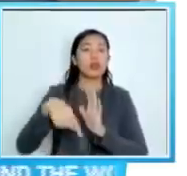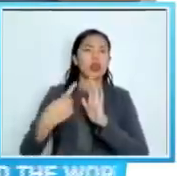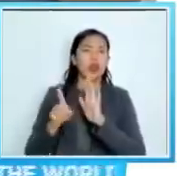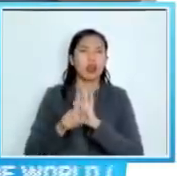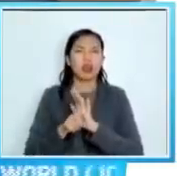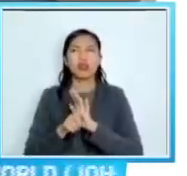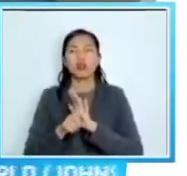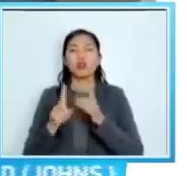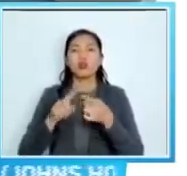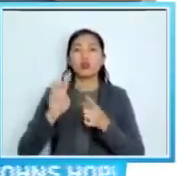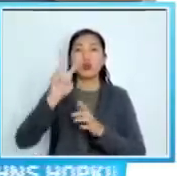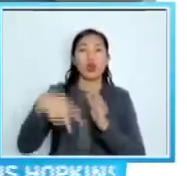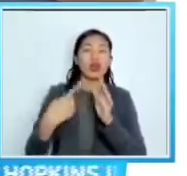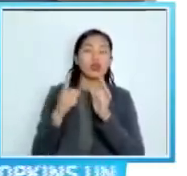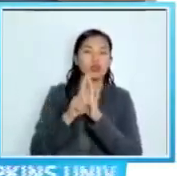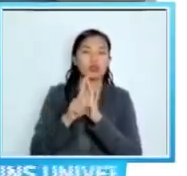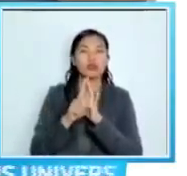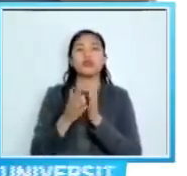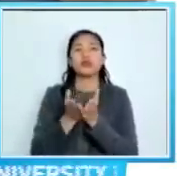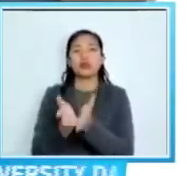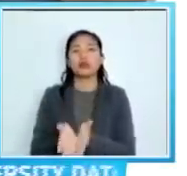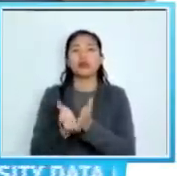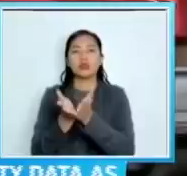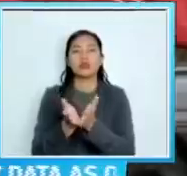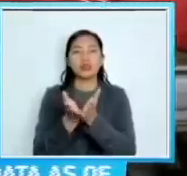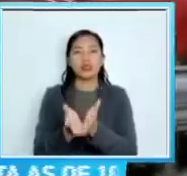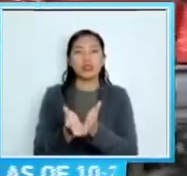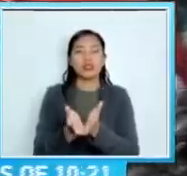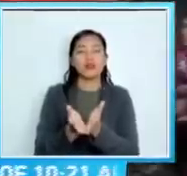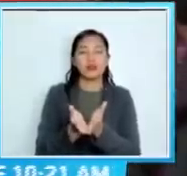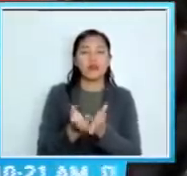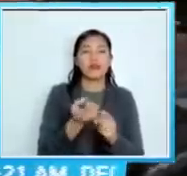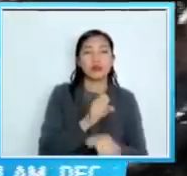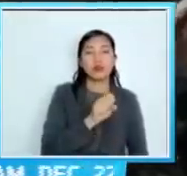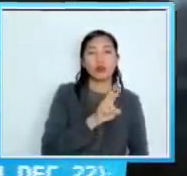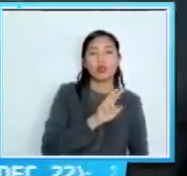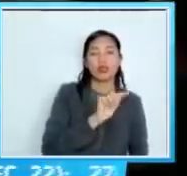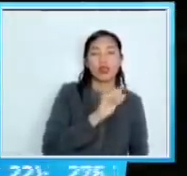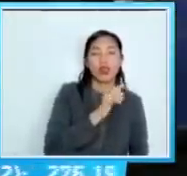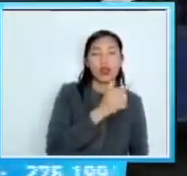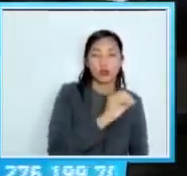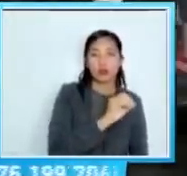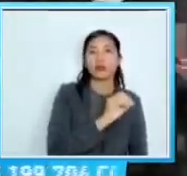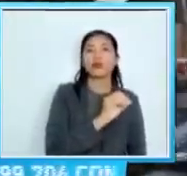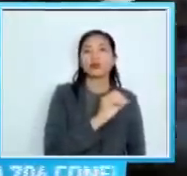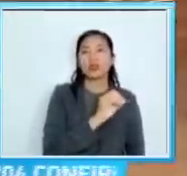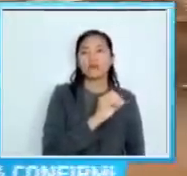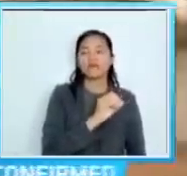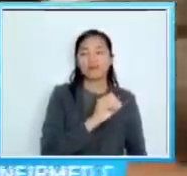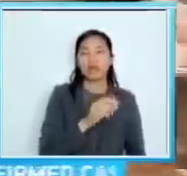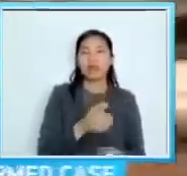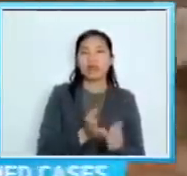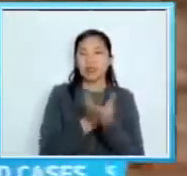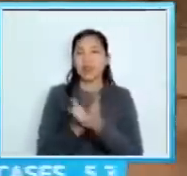1 hour to 2 hours ang biyahe mula kung magagaling dito sa Surigao, papunta na sa Siargao. Pero ang problema, ngayong araw, ay hindi nga